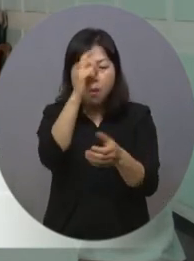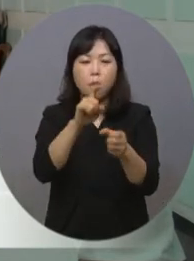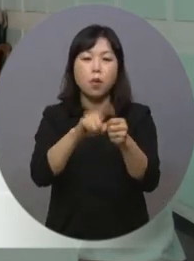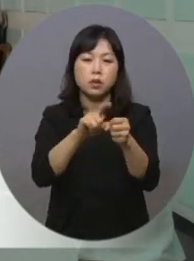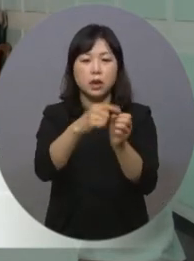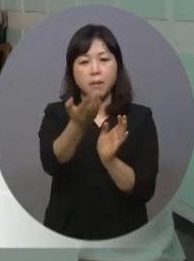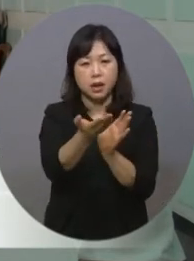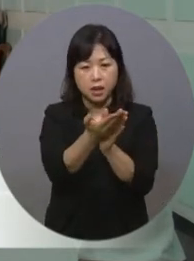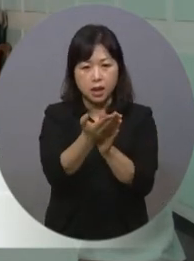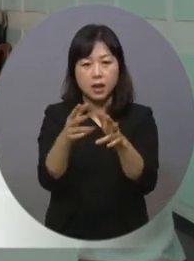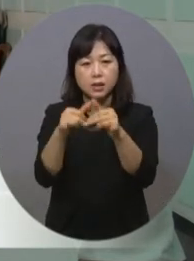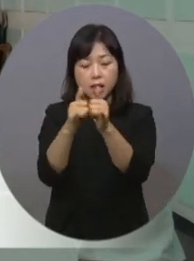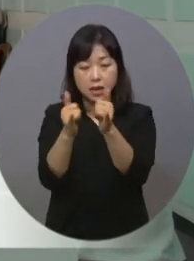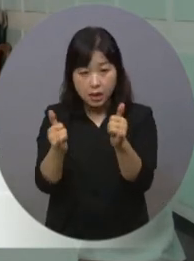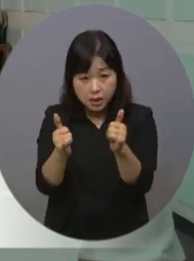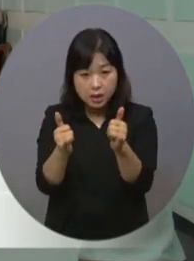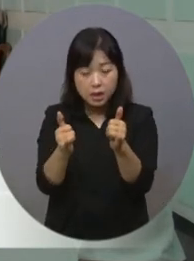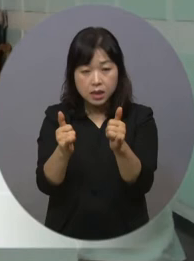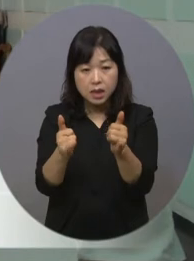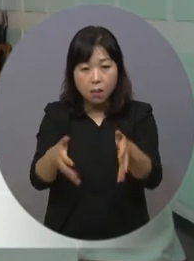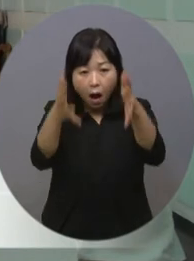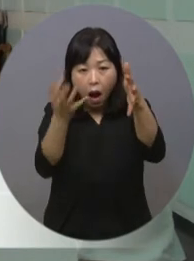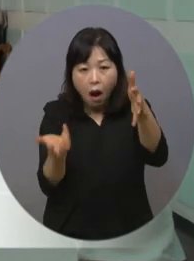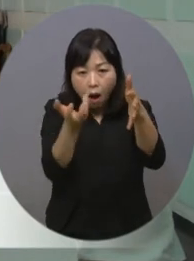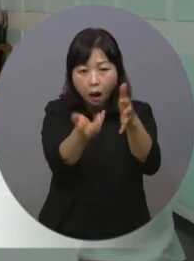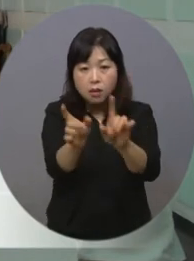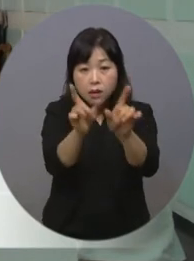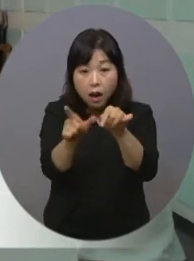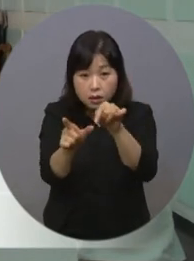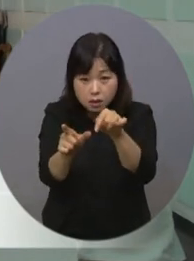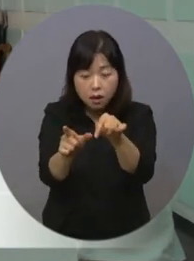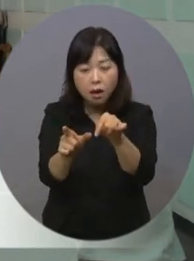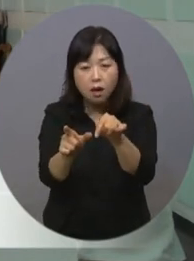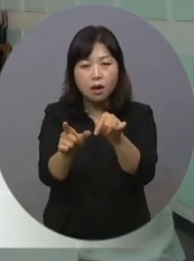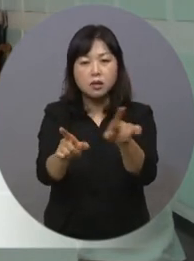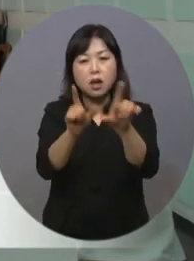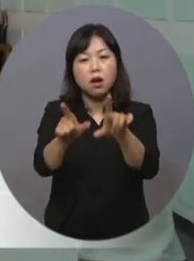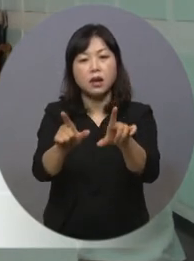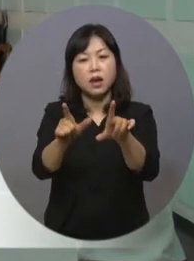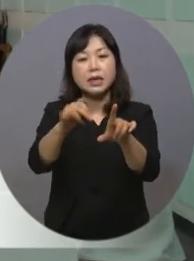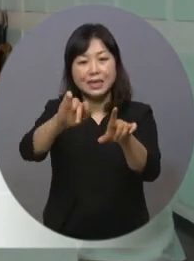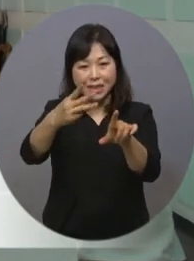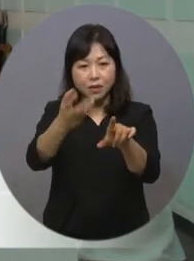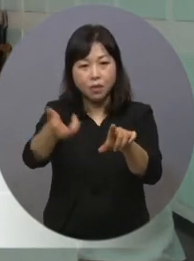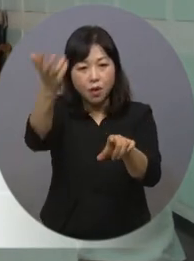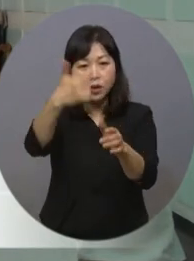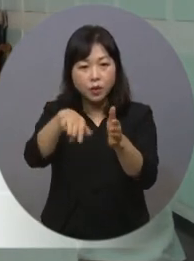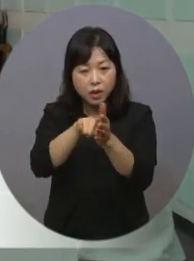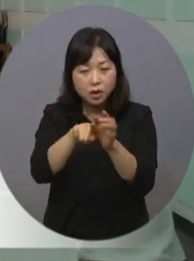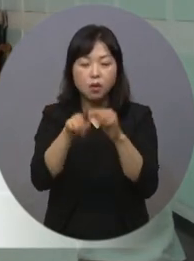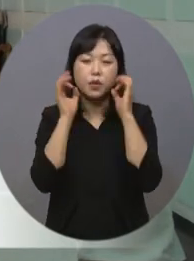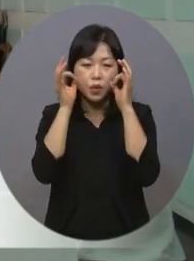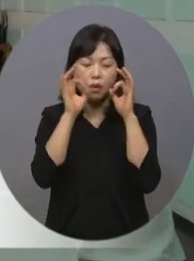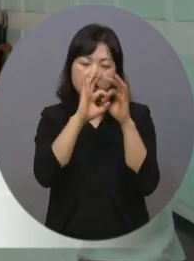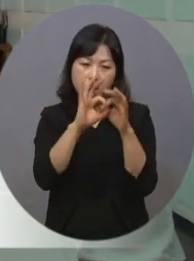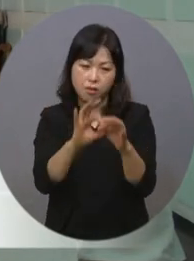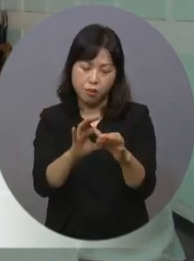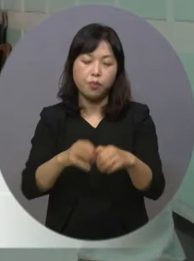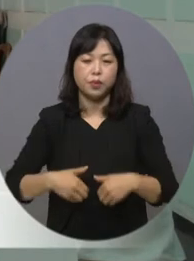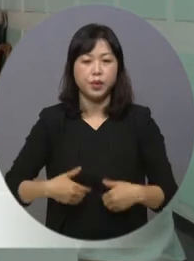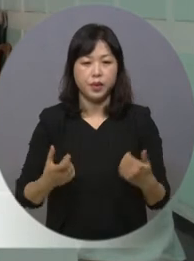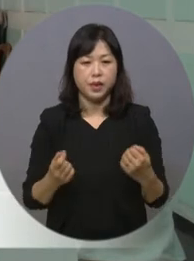장애인 입소자분들을 위해서 보다 나은 삶의 질을 향상을 위해서 보다 노력을 게을리하지 않는 시기인 것